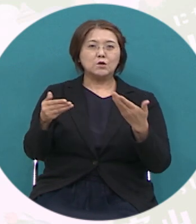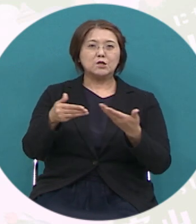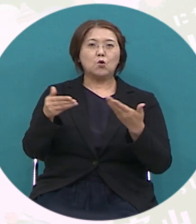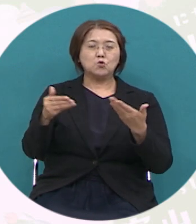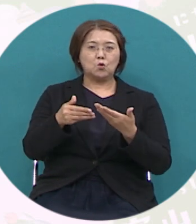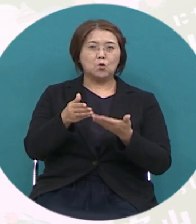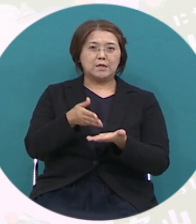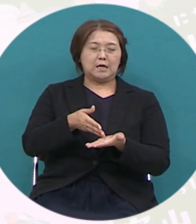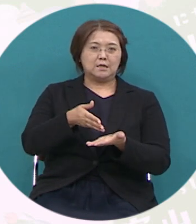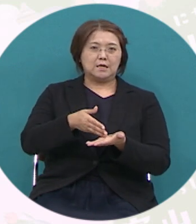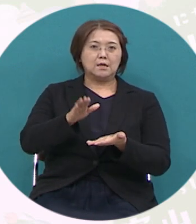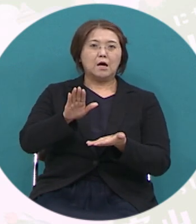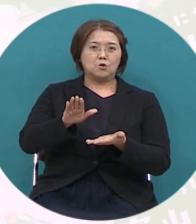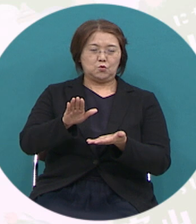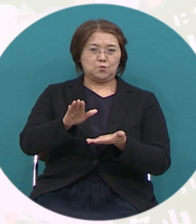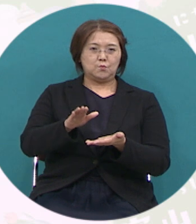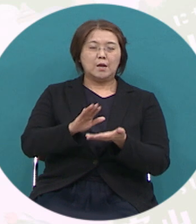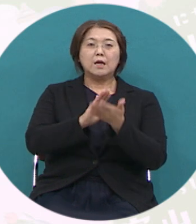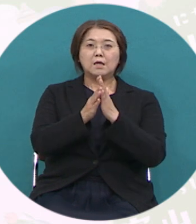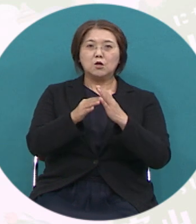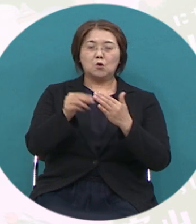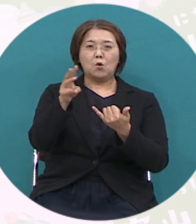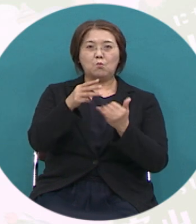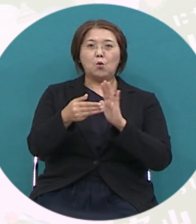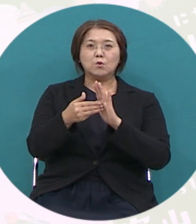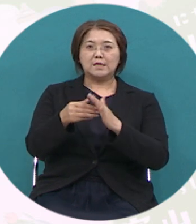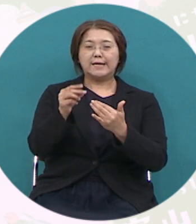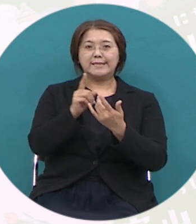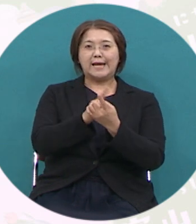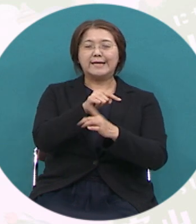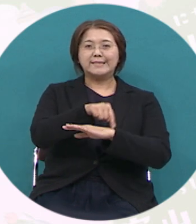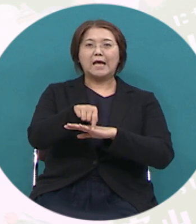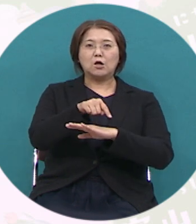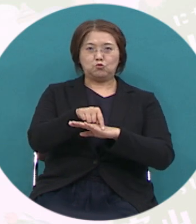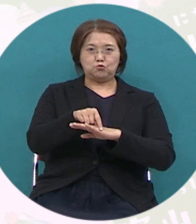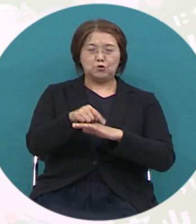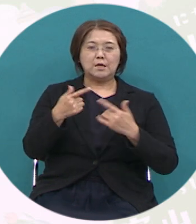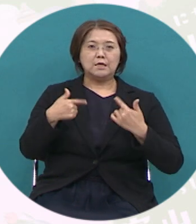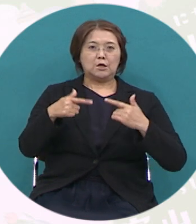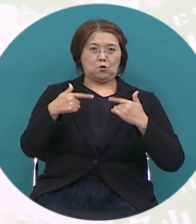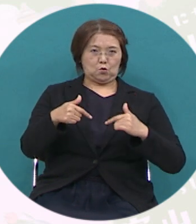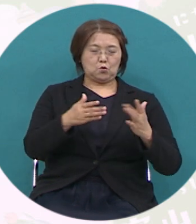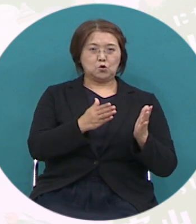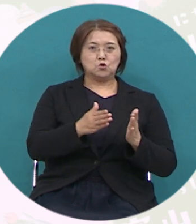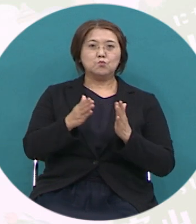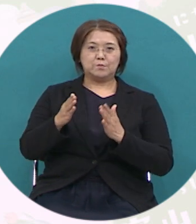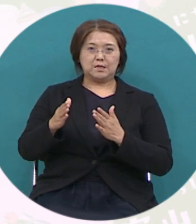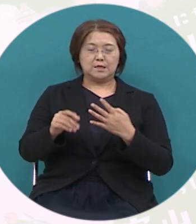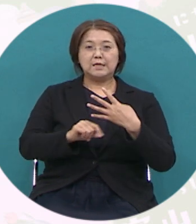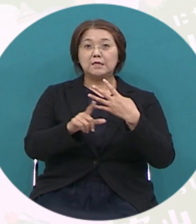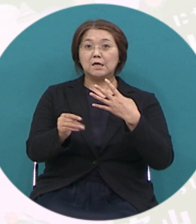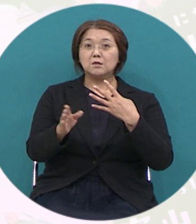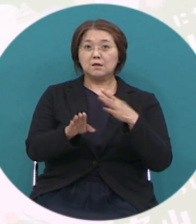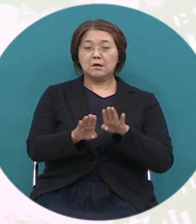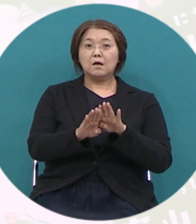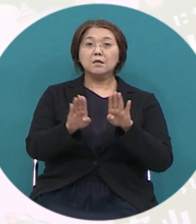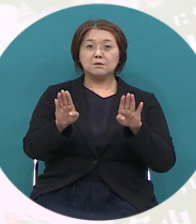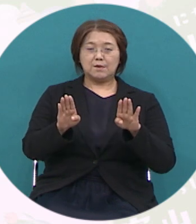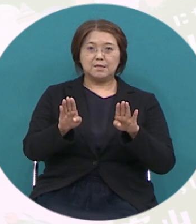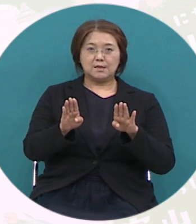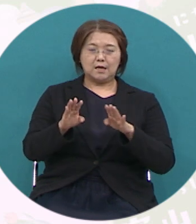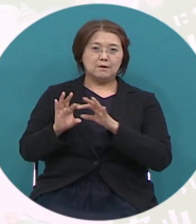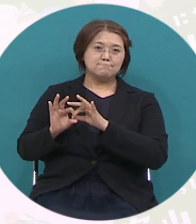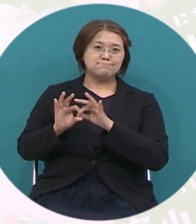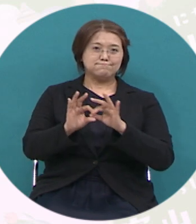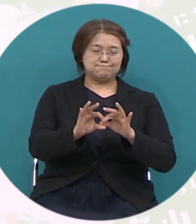っています。県の防災対策や日頃の備え、 今年4月から公開が始まったシーム